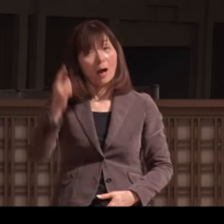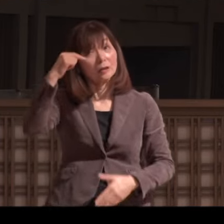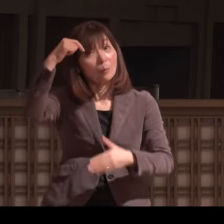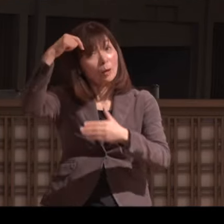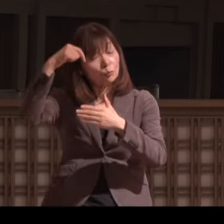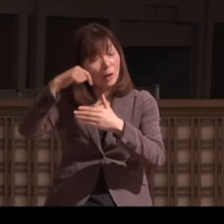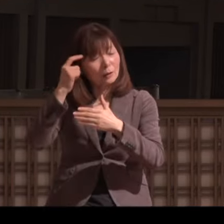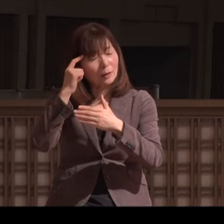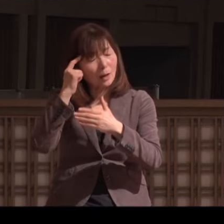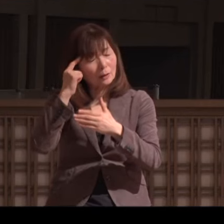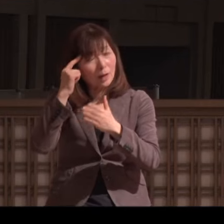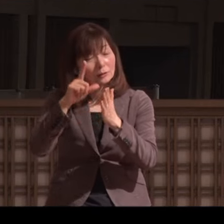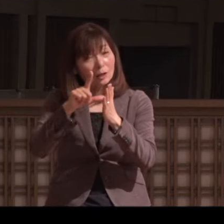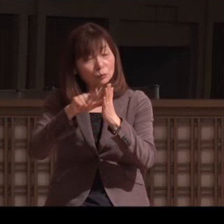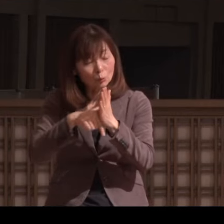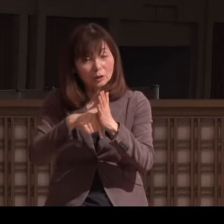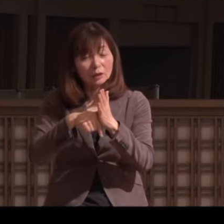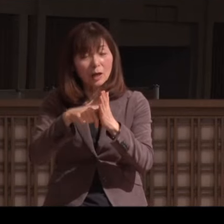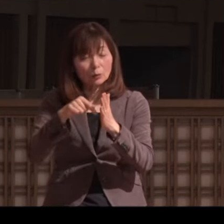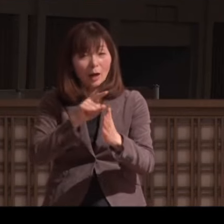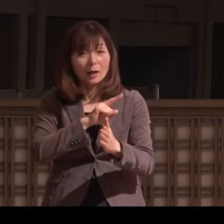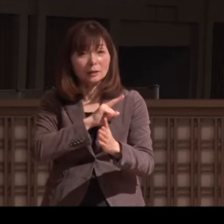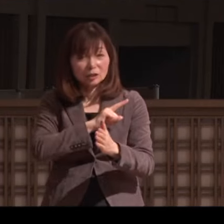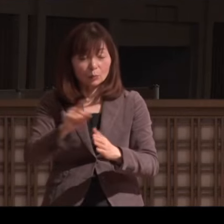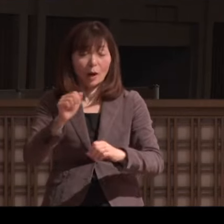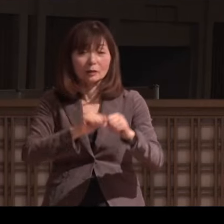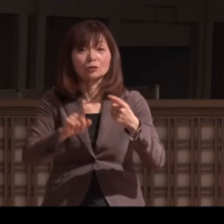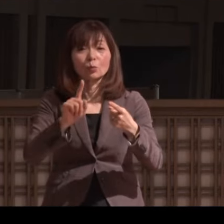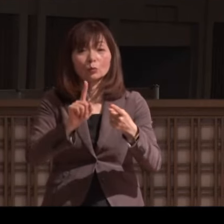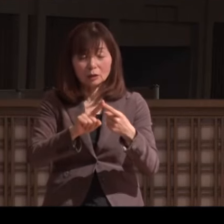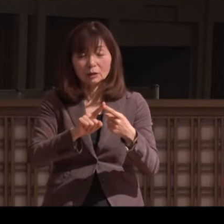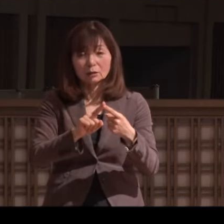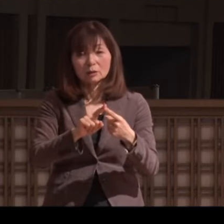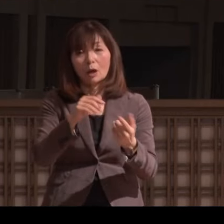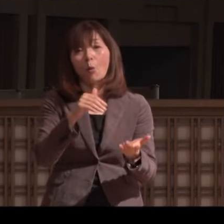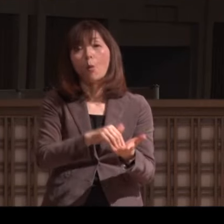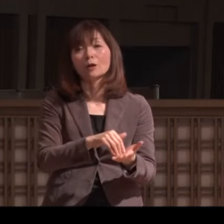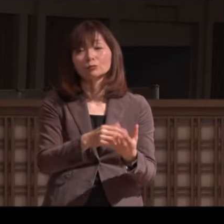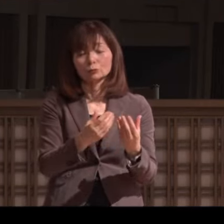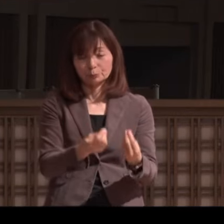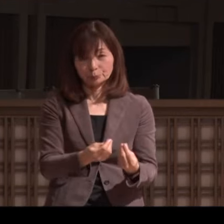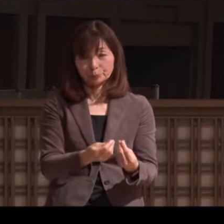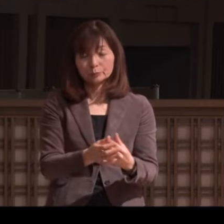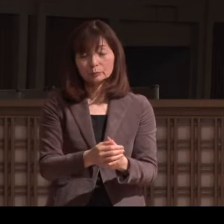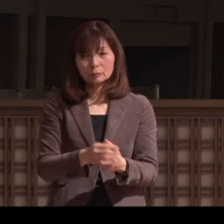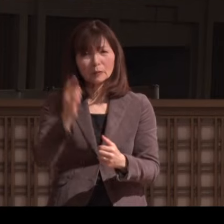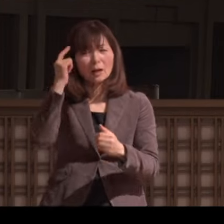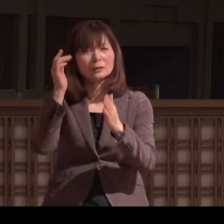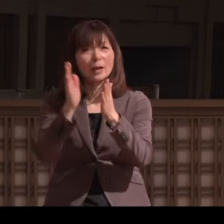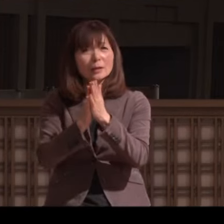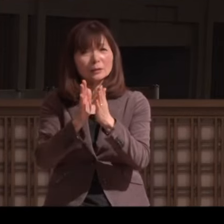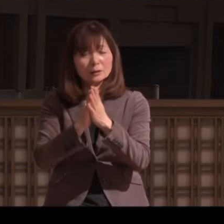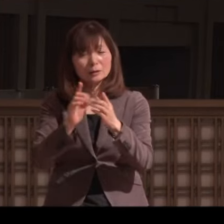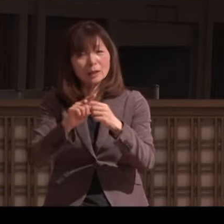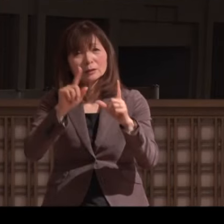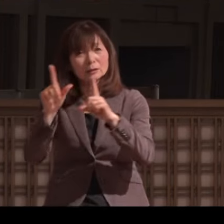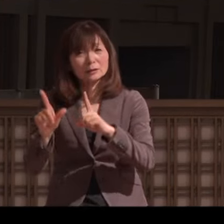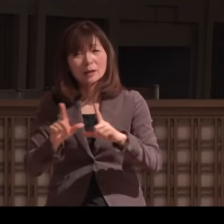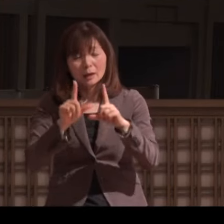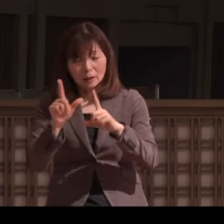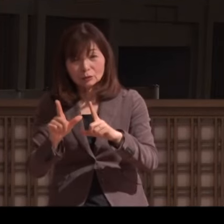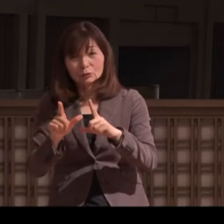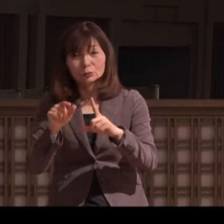が1番活動的であると言ってるって言って本終えるんですよえ精神的生活また上に来たってことですねその